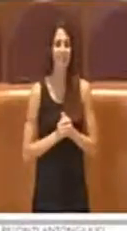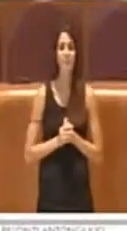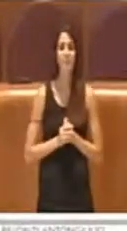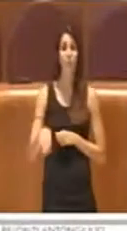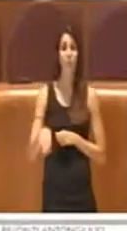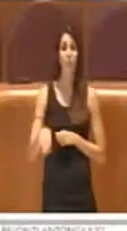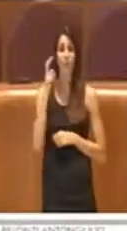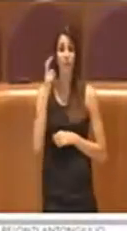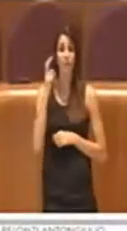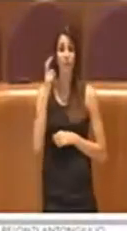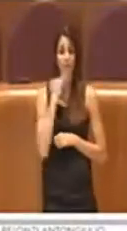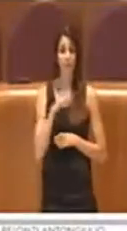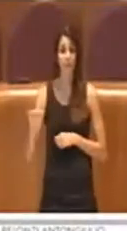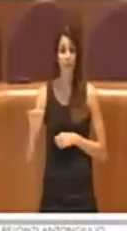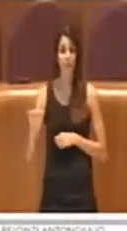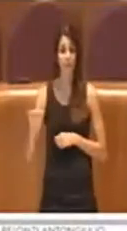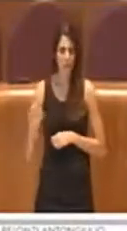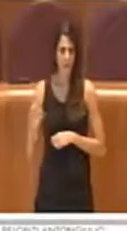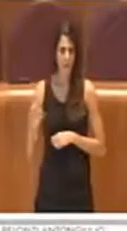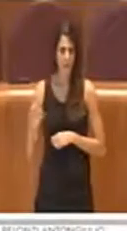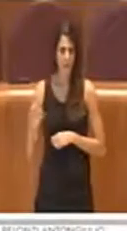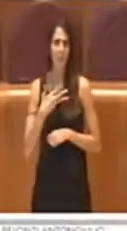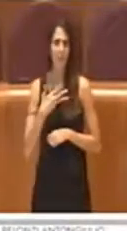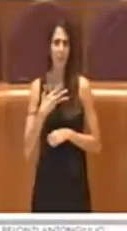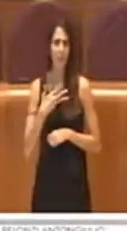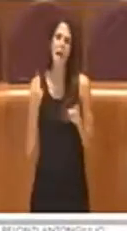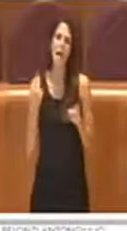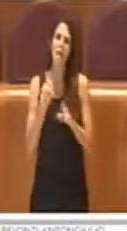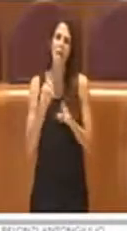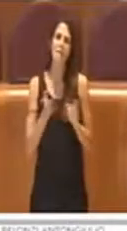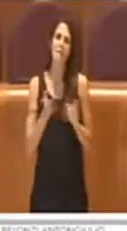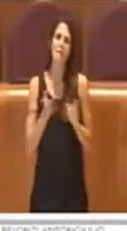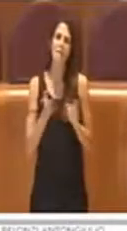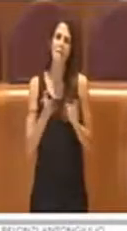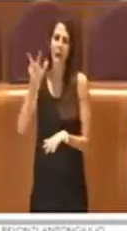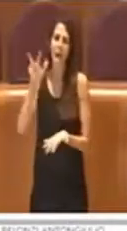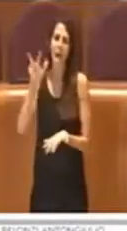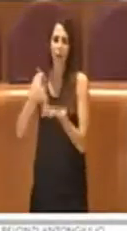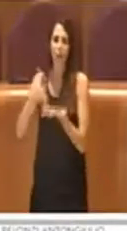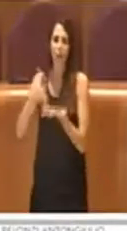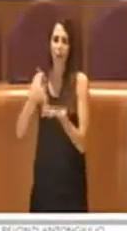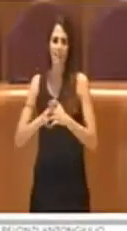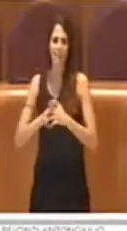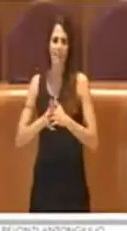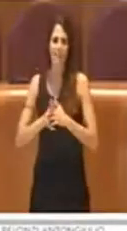insistere laddove saranno appunto autorizzate dai dipartimenti competenti in sede di conferenza. Sì, grazie, ho concluso. Vabbè.